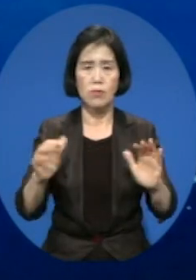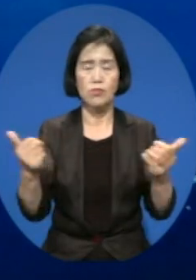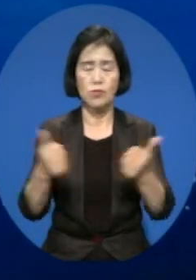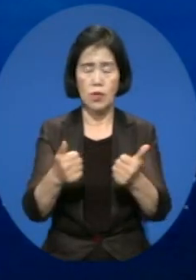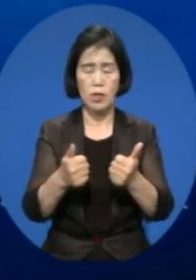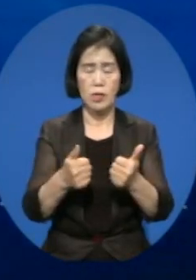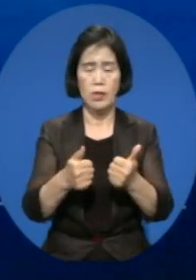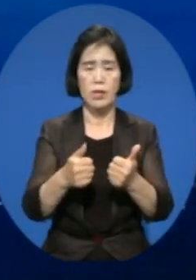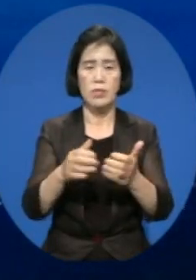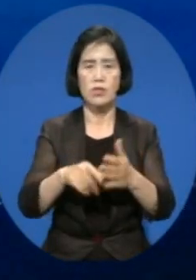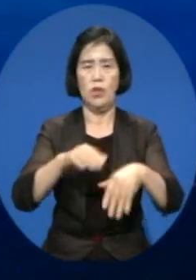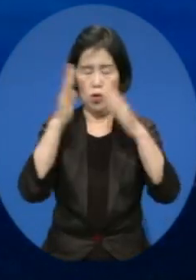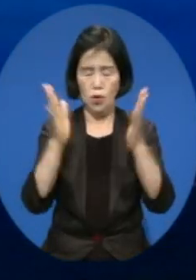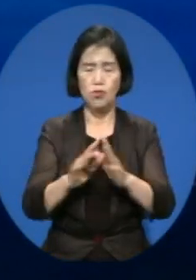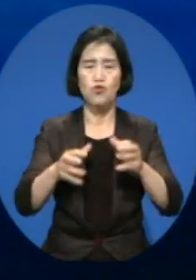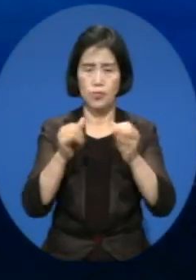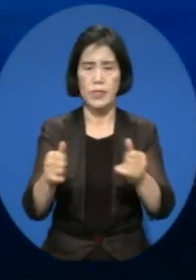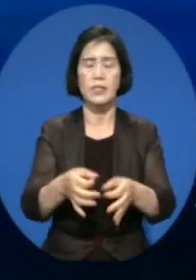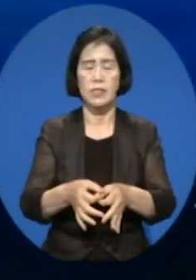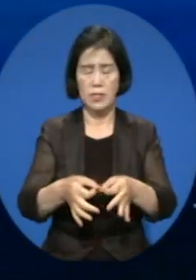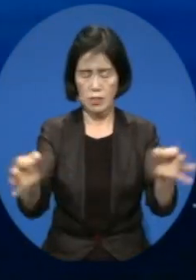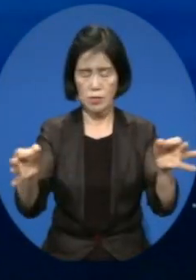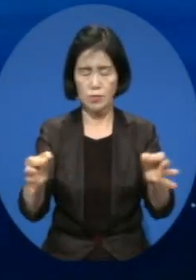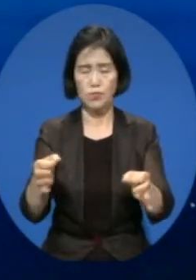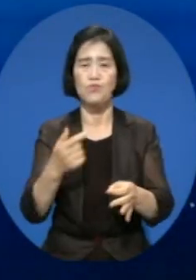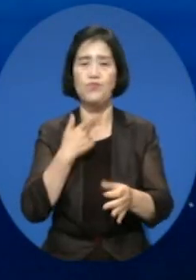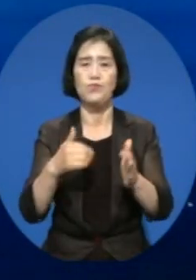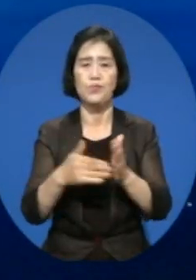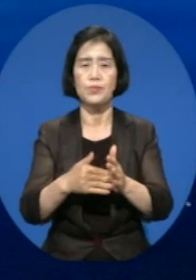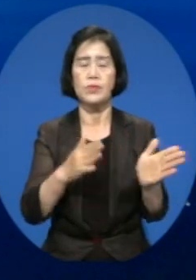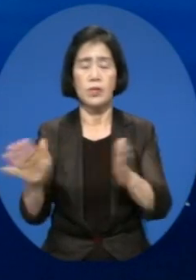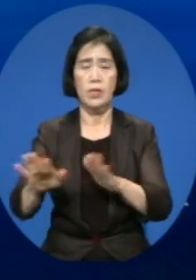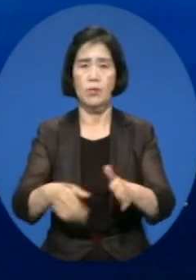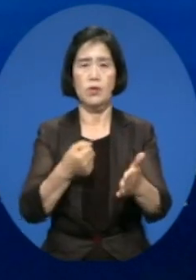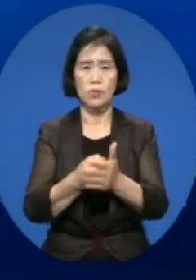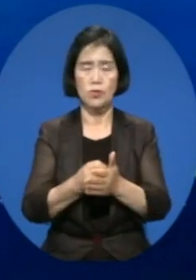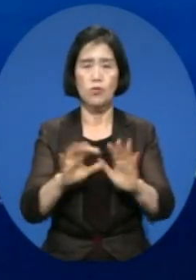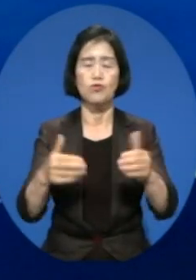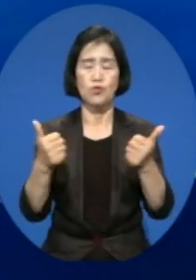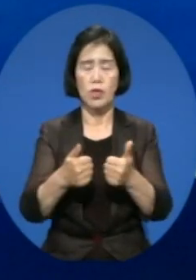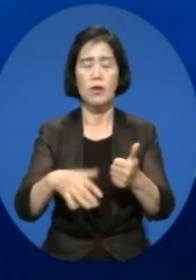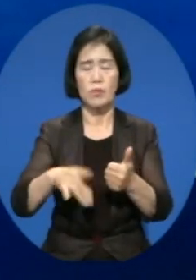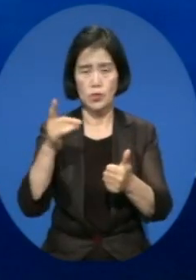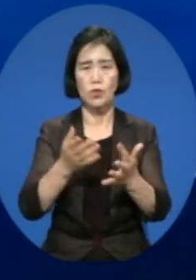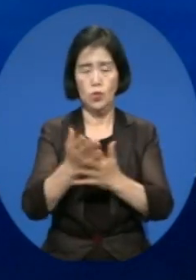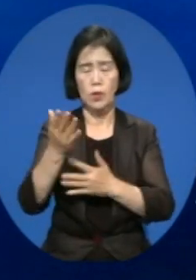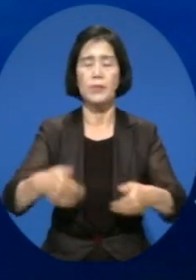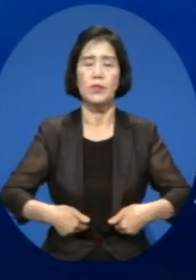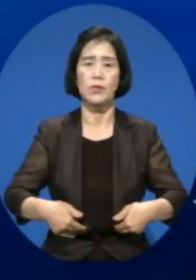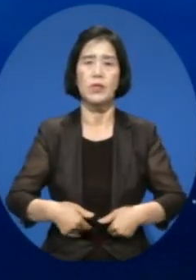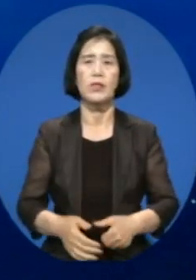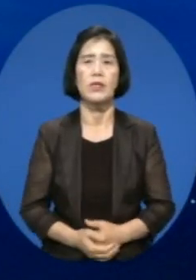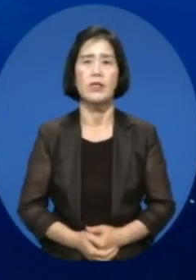통과하는 과정에서 전 국민 지급으로 바뀌었던 바 있습니다. 이번 결정도 일단 국회를 통과해야 되는데 지금 저희가